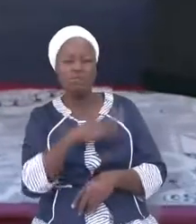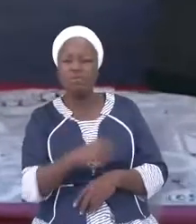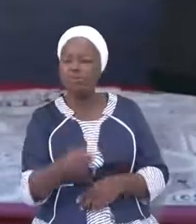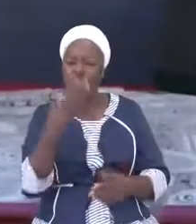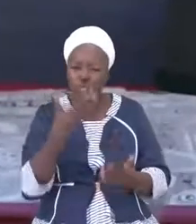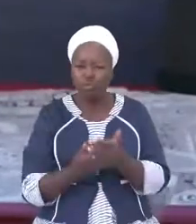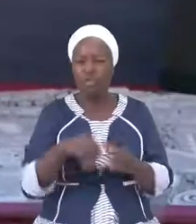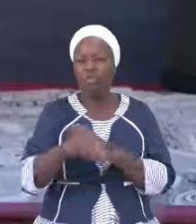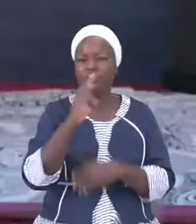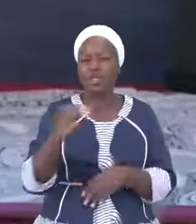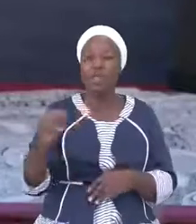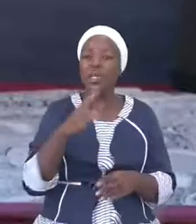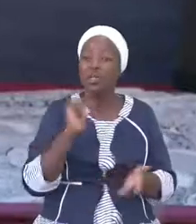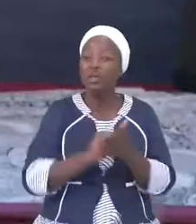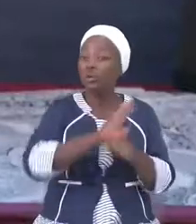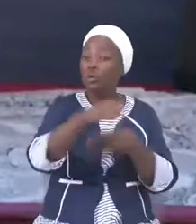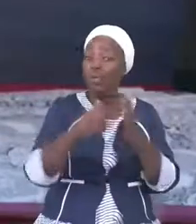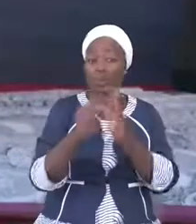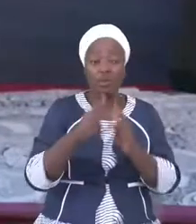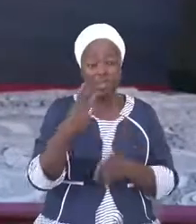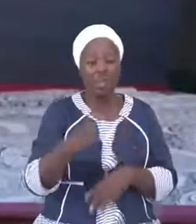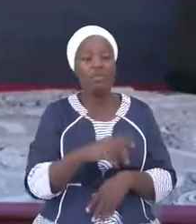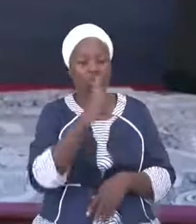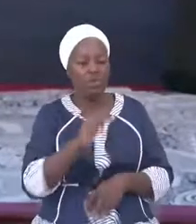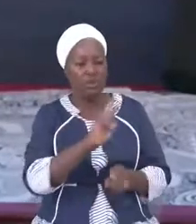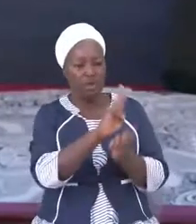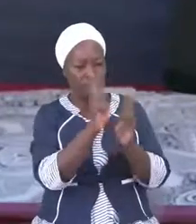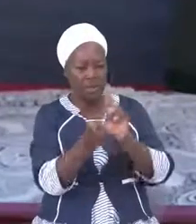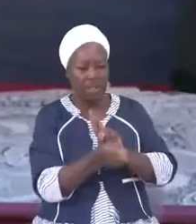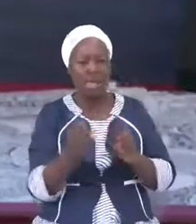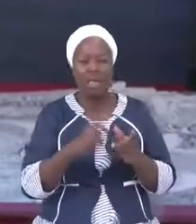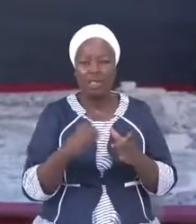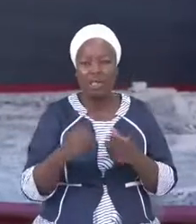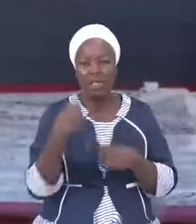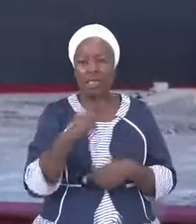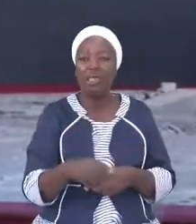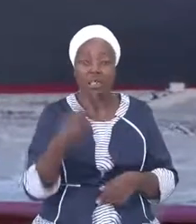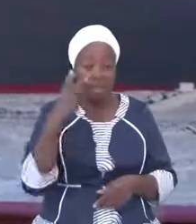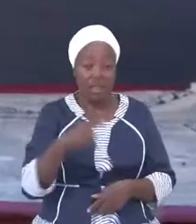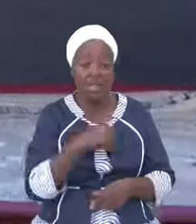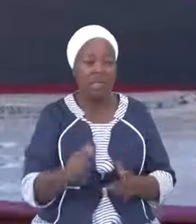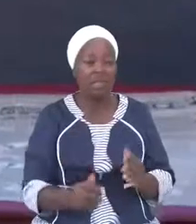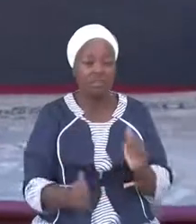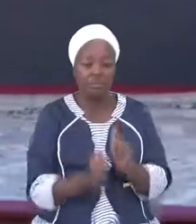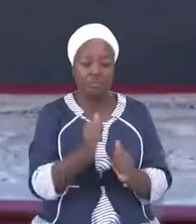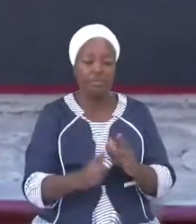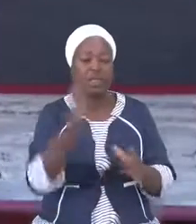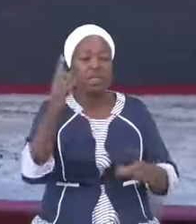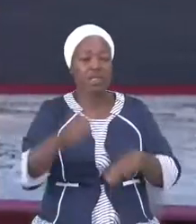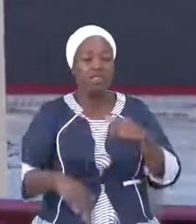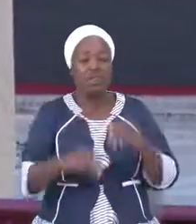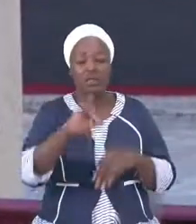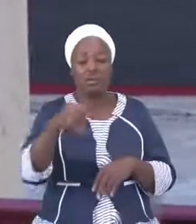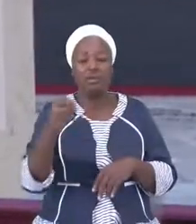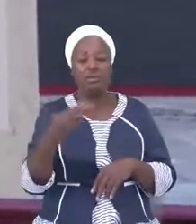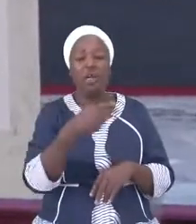efficace là-bas. Et les gens de Ninive s'étaient réellement repentis. Et puis, Christ a dit, et voici,